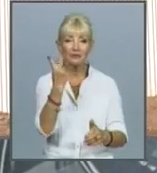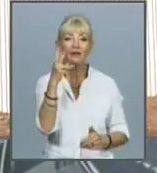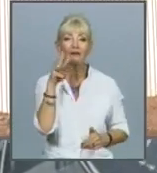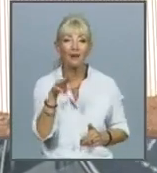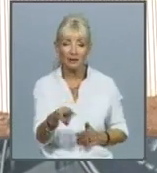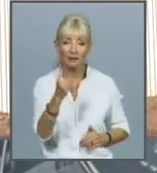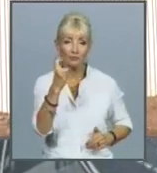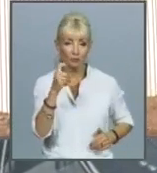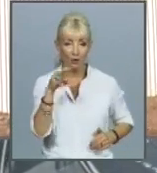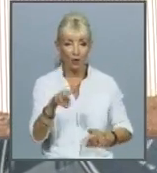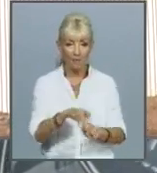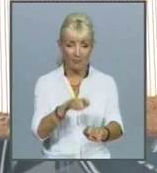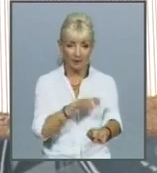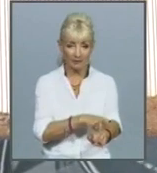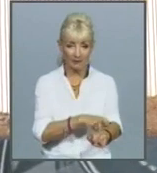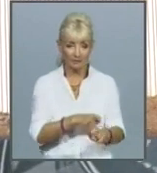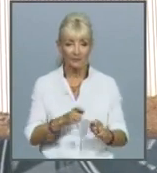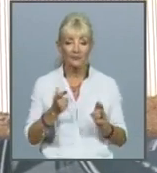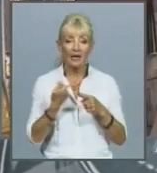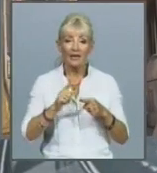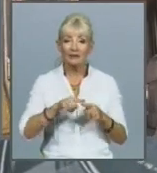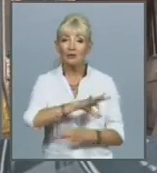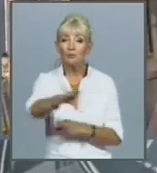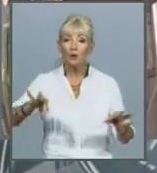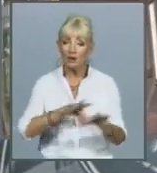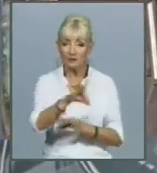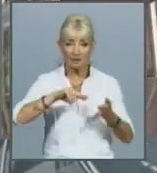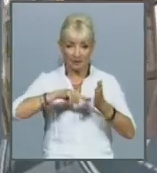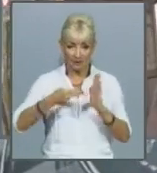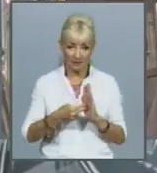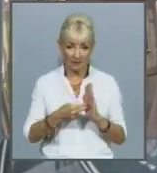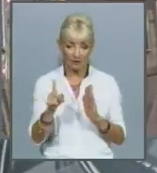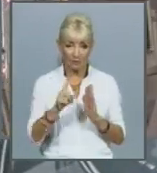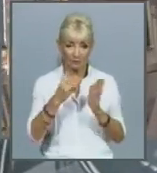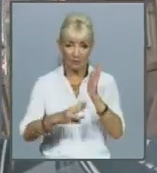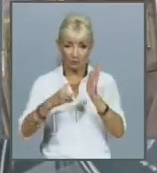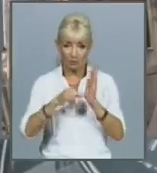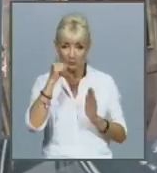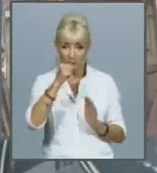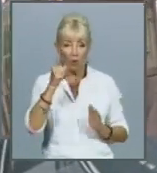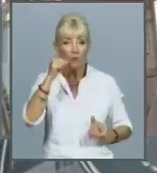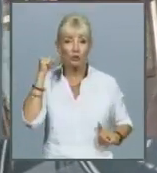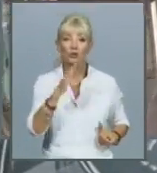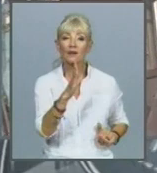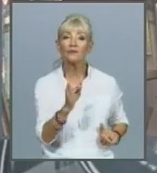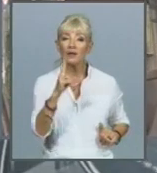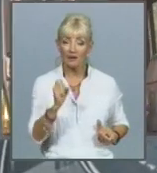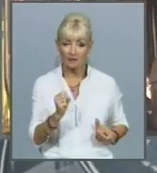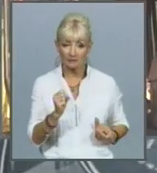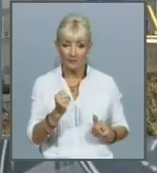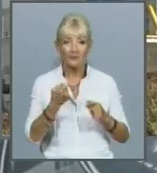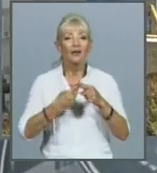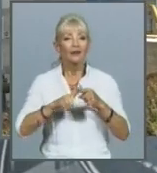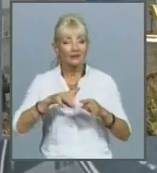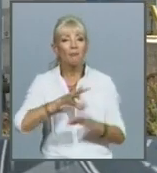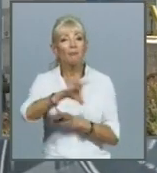100 метрів. Дійсно дуже важливий проєкт, запланований ще в 86-му році минулого віку генпланом